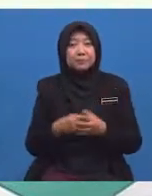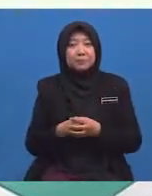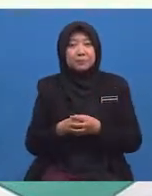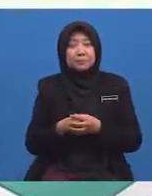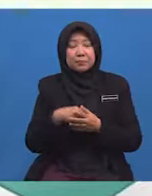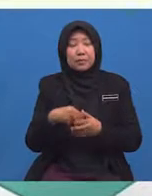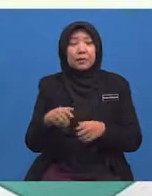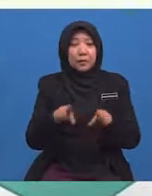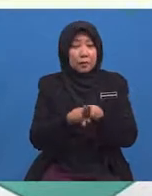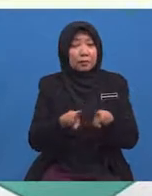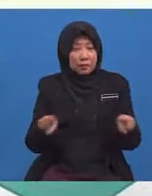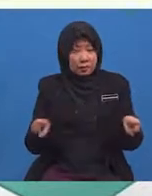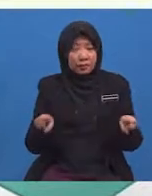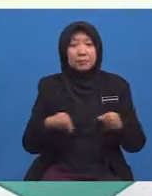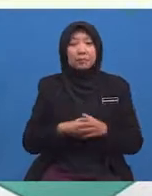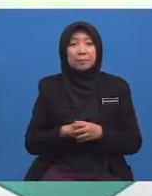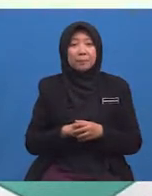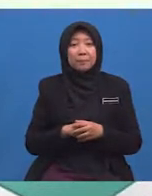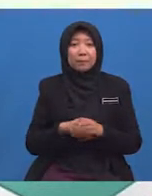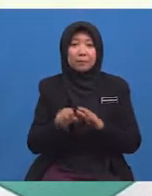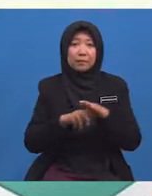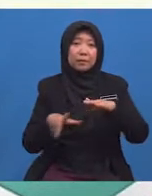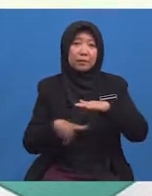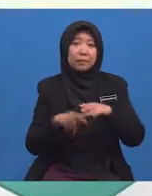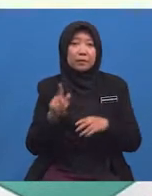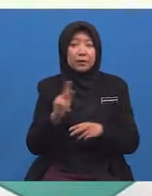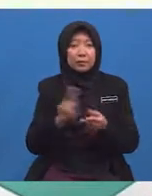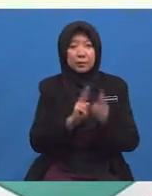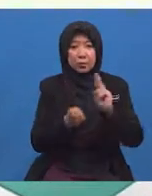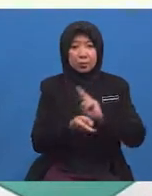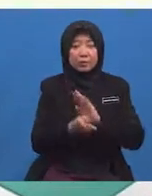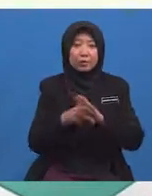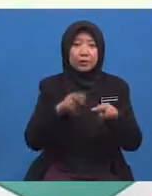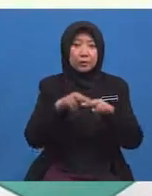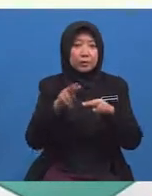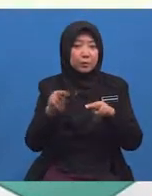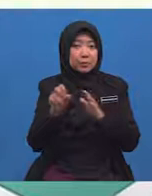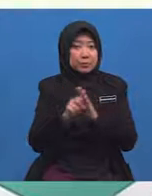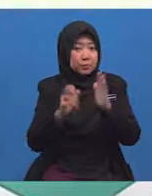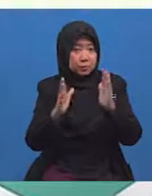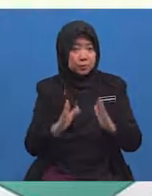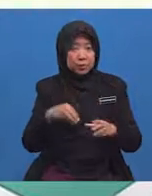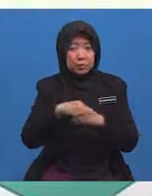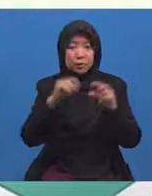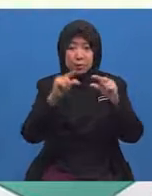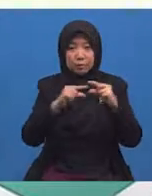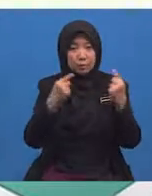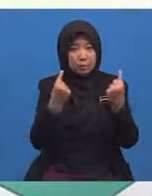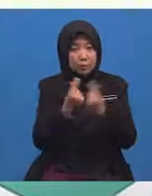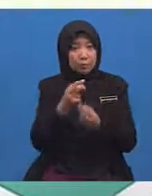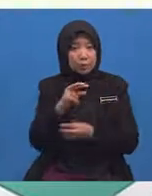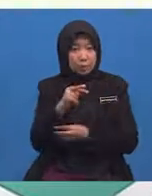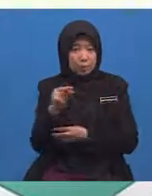Mobiliti mendata pula ialah melibatkan perubahan kedudukan seseorang dalam golongan